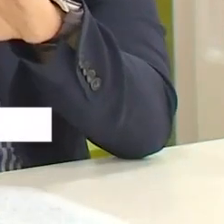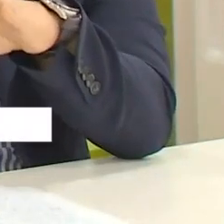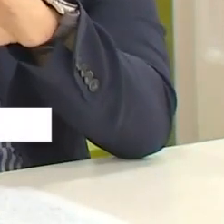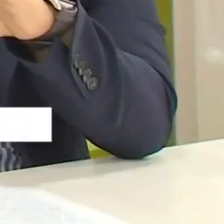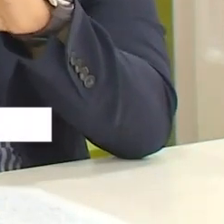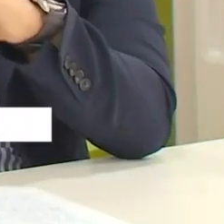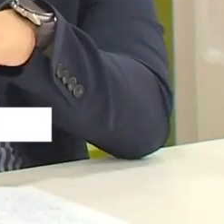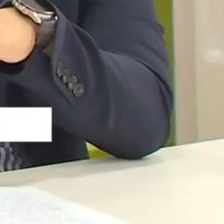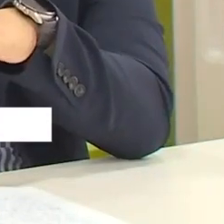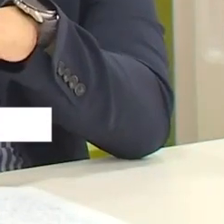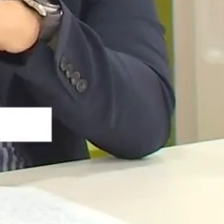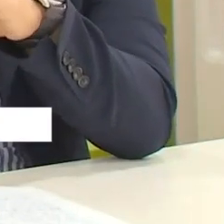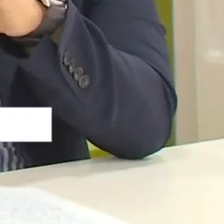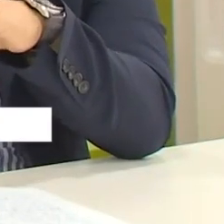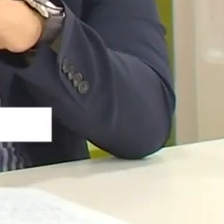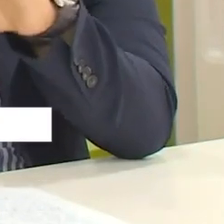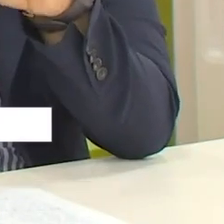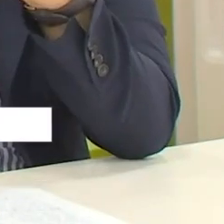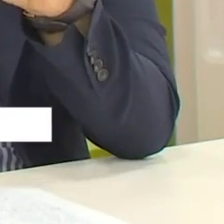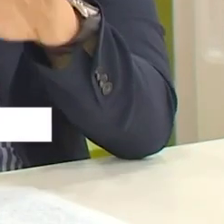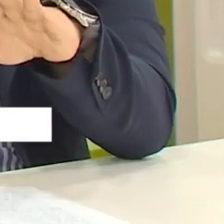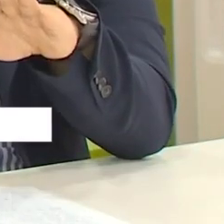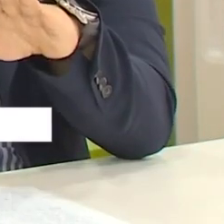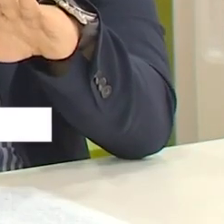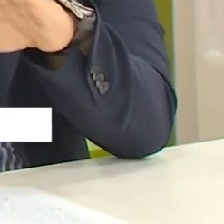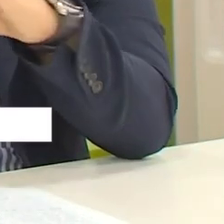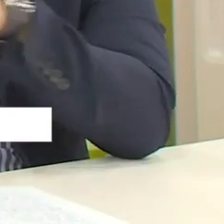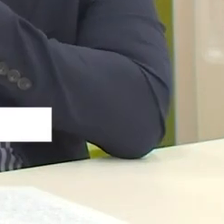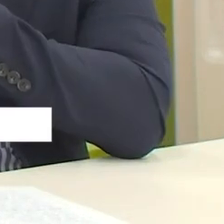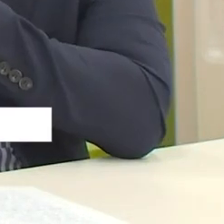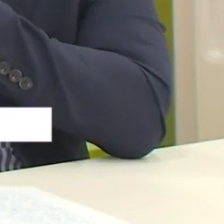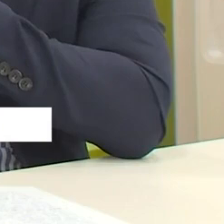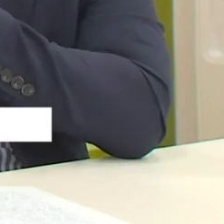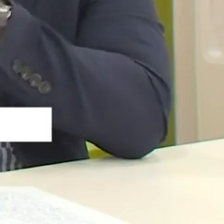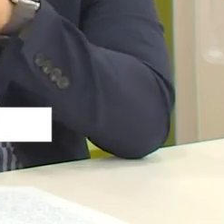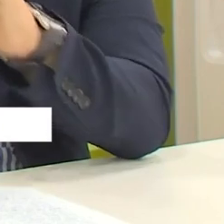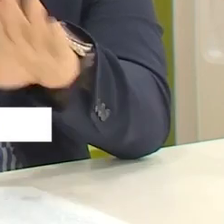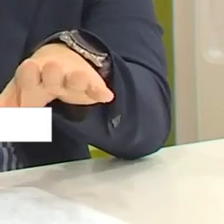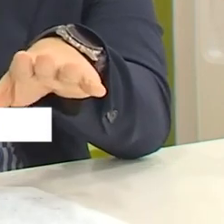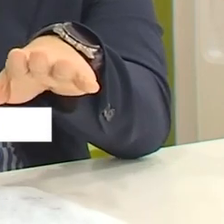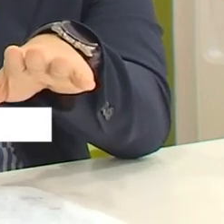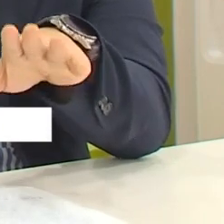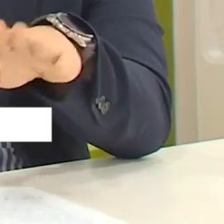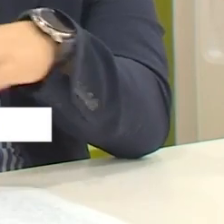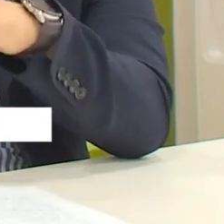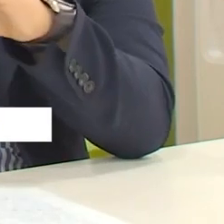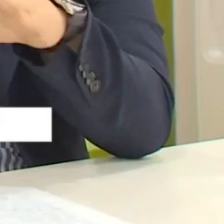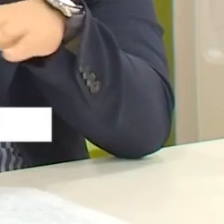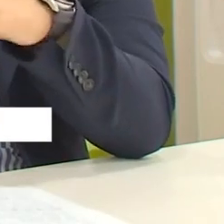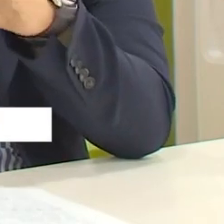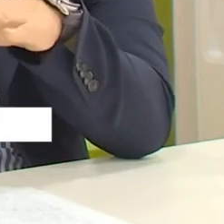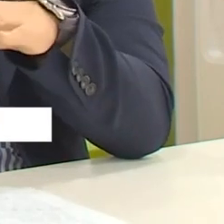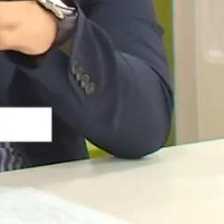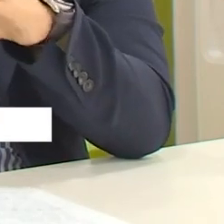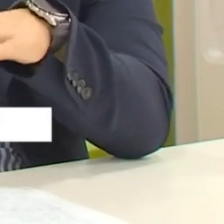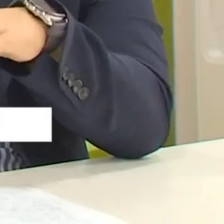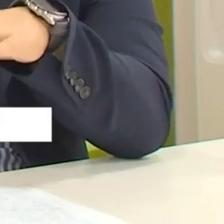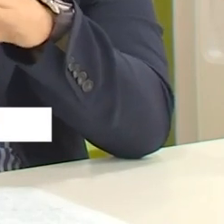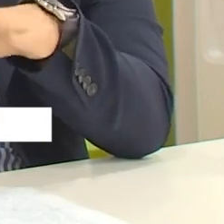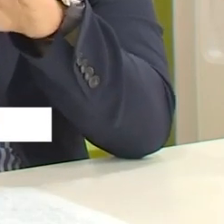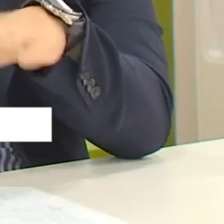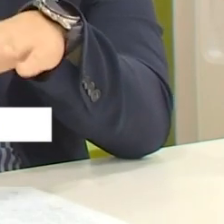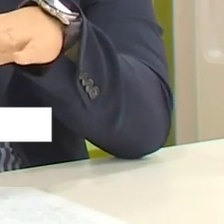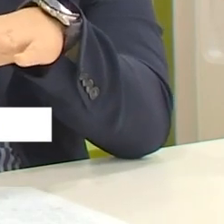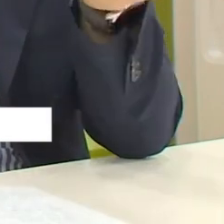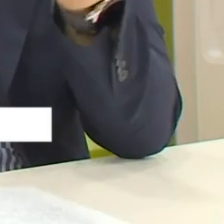삭제권이나 처리용지권을 통해서 본인이 그 사업자에게 내 개인정보를 삭제하거나 더 이상 처리하지 말아달라고 요청할 수